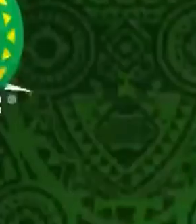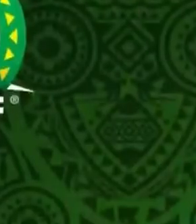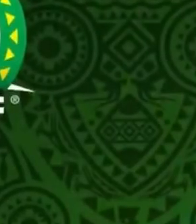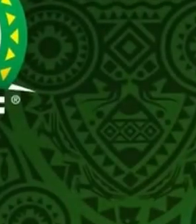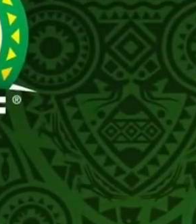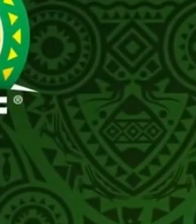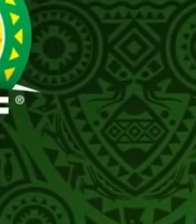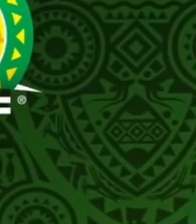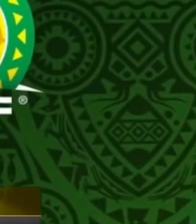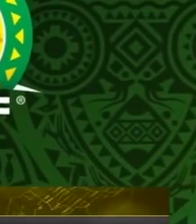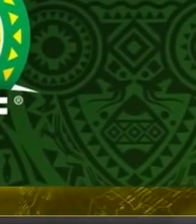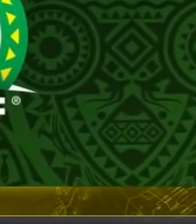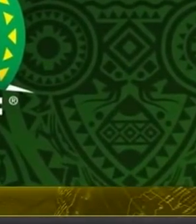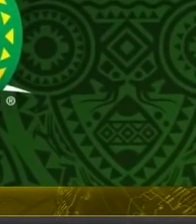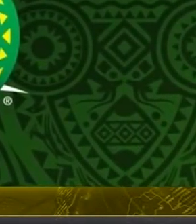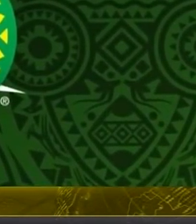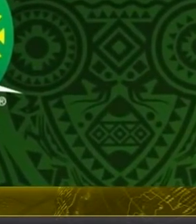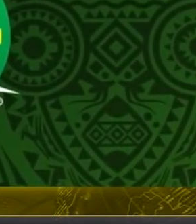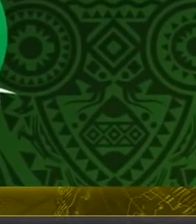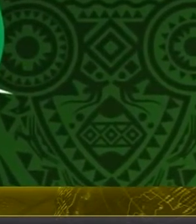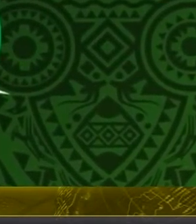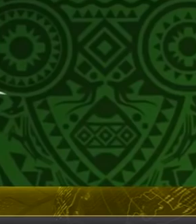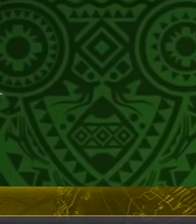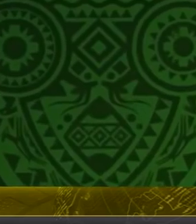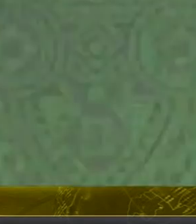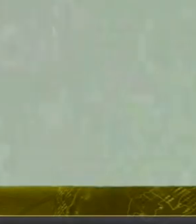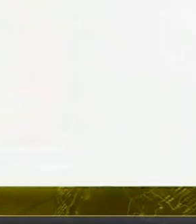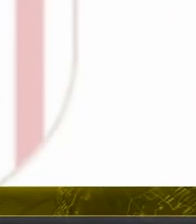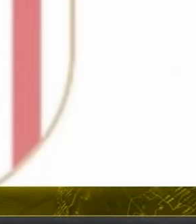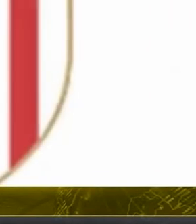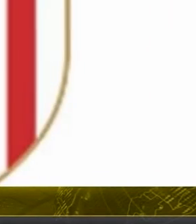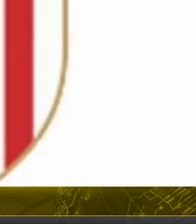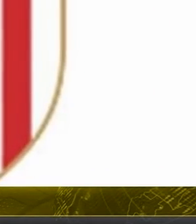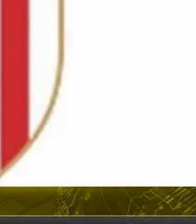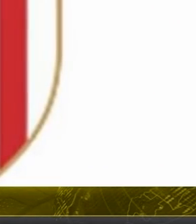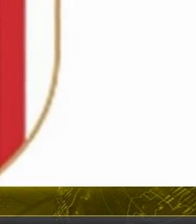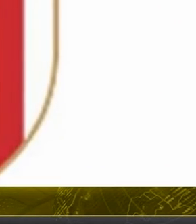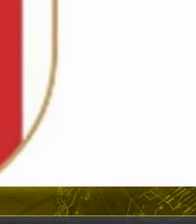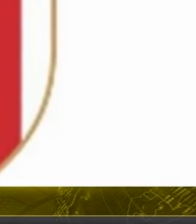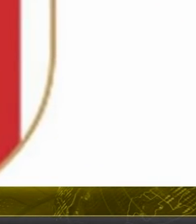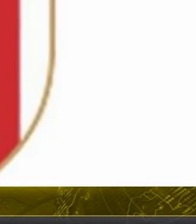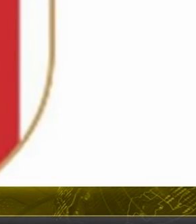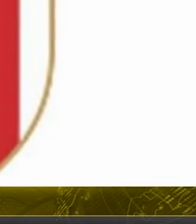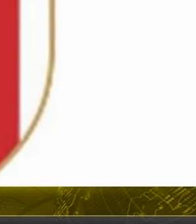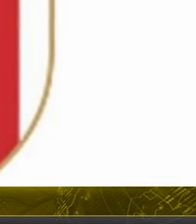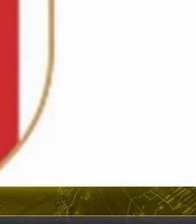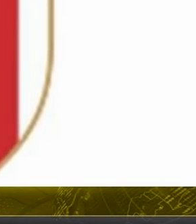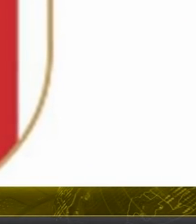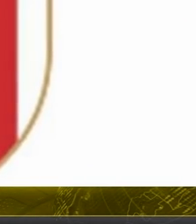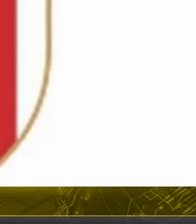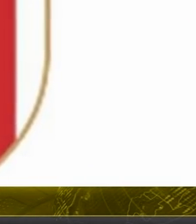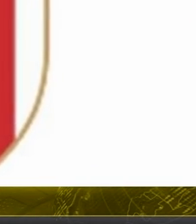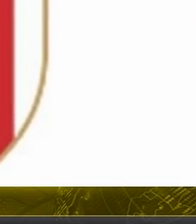کبم مبزحت انوون نتیلیگن مکرات که مفتوح سیدان لانگ سب حذی کاب استس محبری سردما کاب ایچه پیوتو سخی هجرات